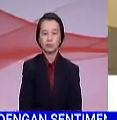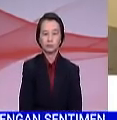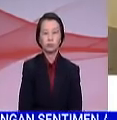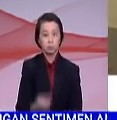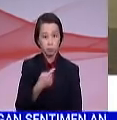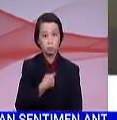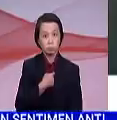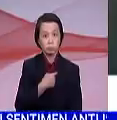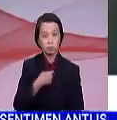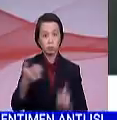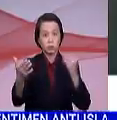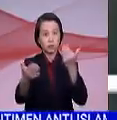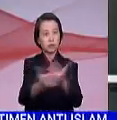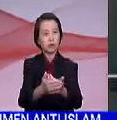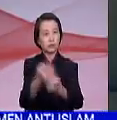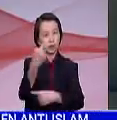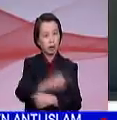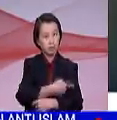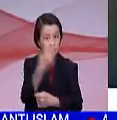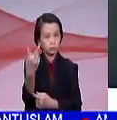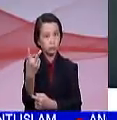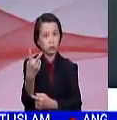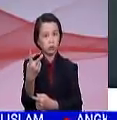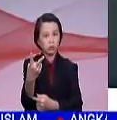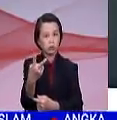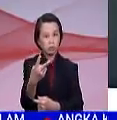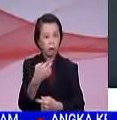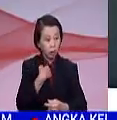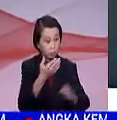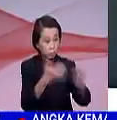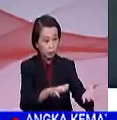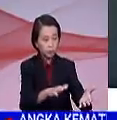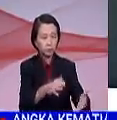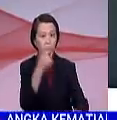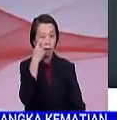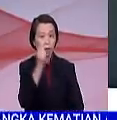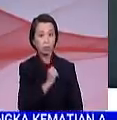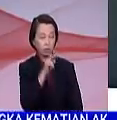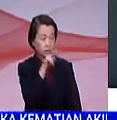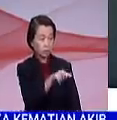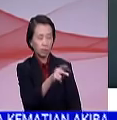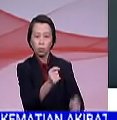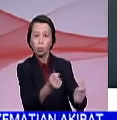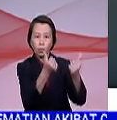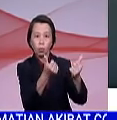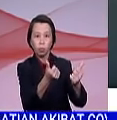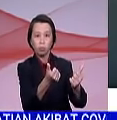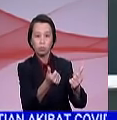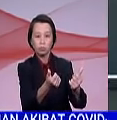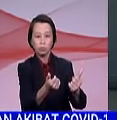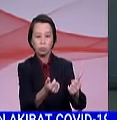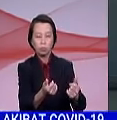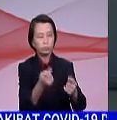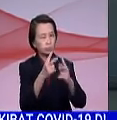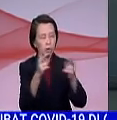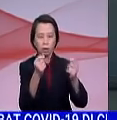Saya sampai hari yang kedua pun dah ada kematian depan saya. Sangat cepat.